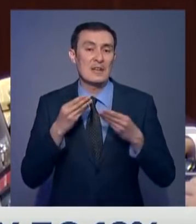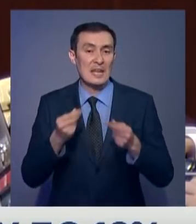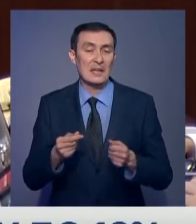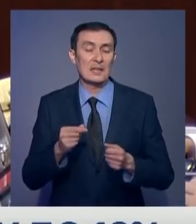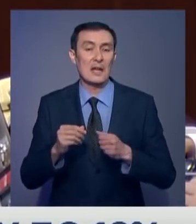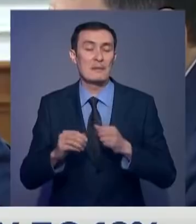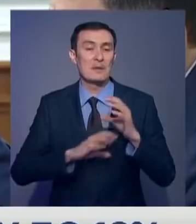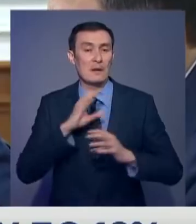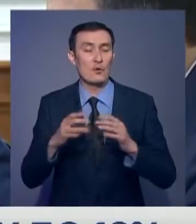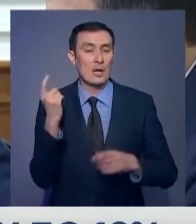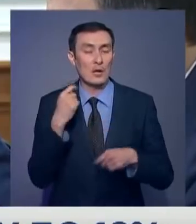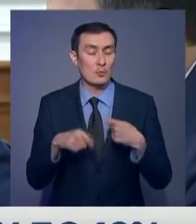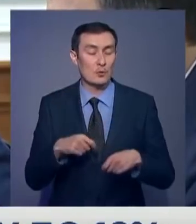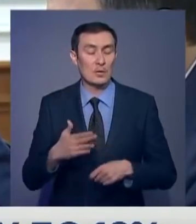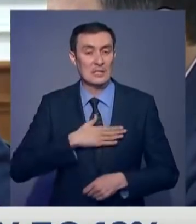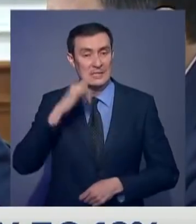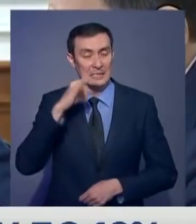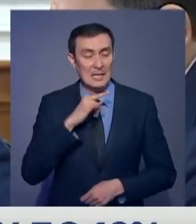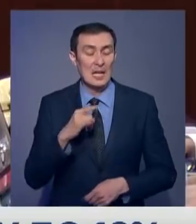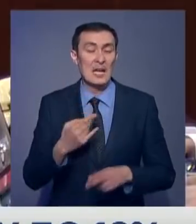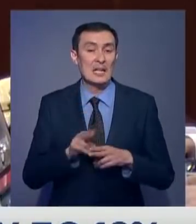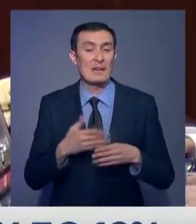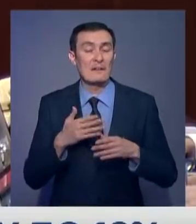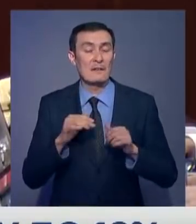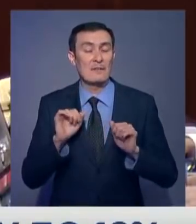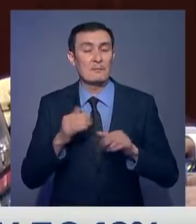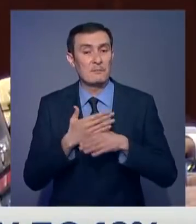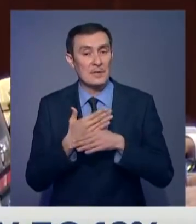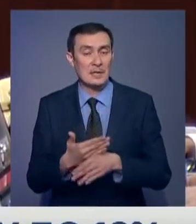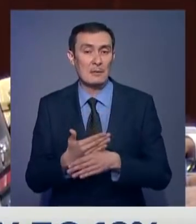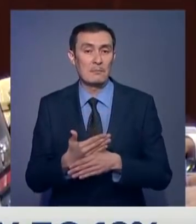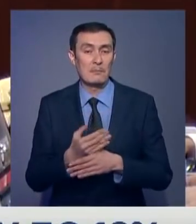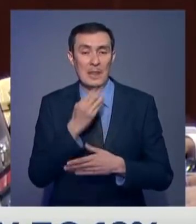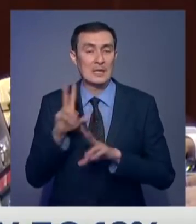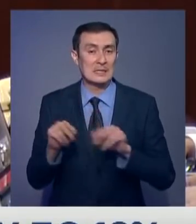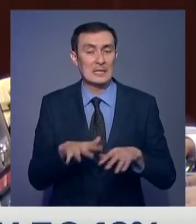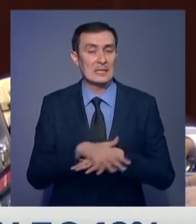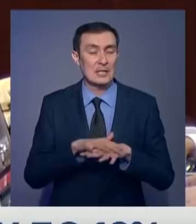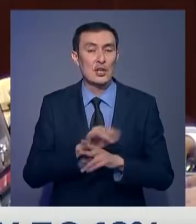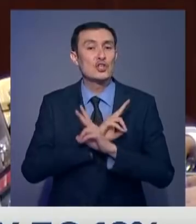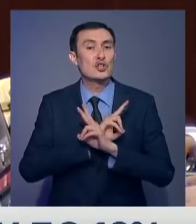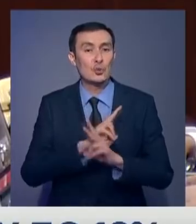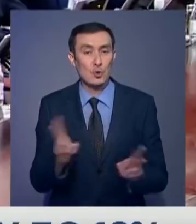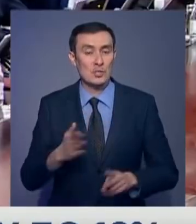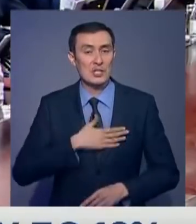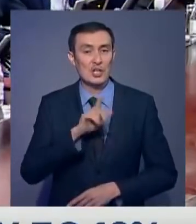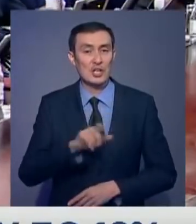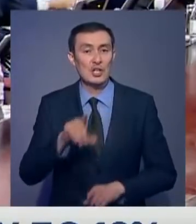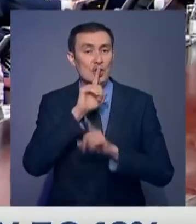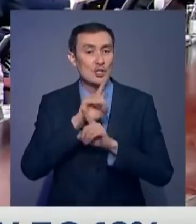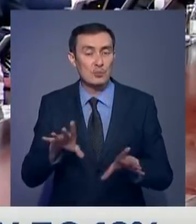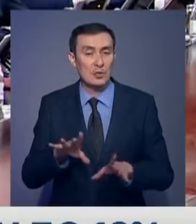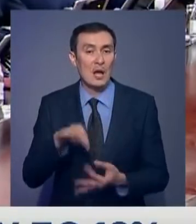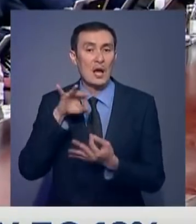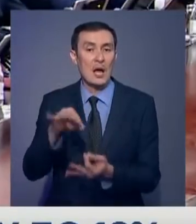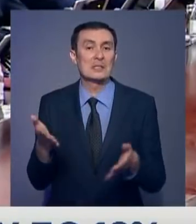на национальную экономику. Основной целью данных мер является поддержание благосостояния населения. Никто из наших граждан не будет оставлен в